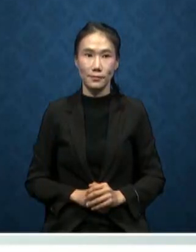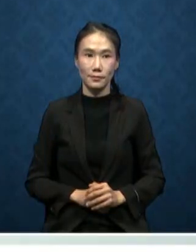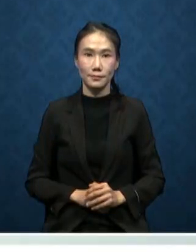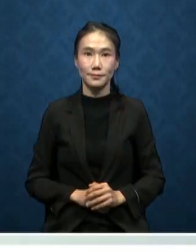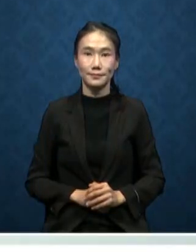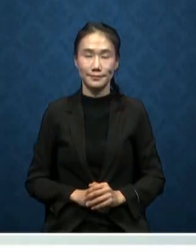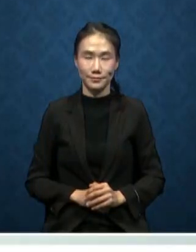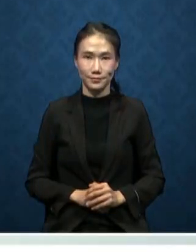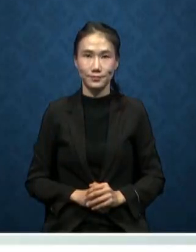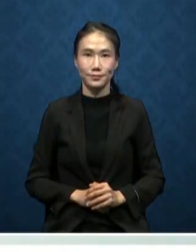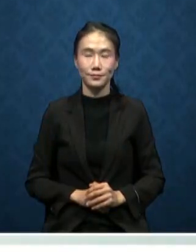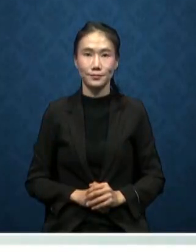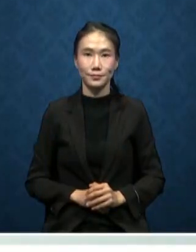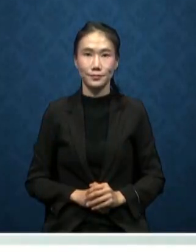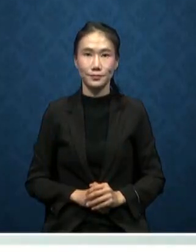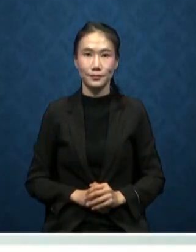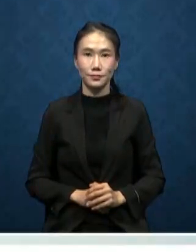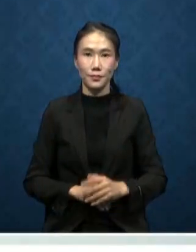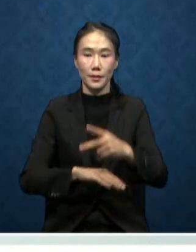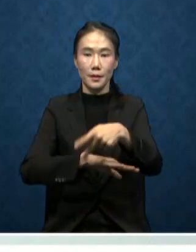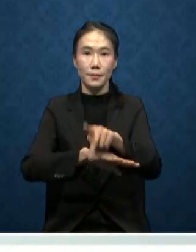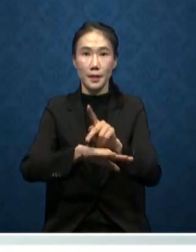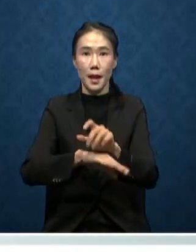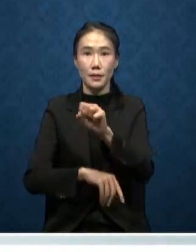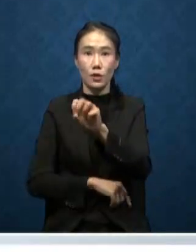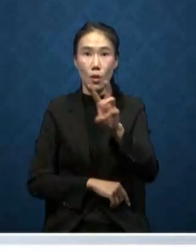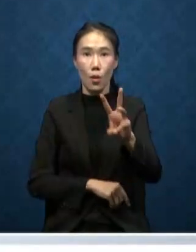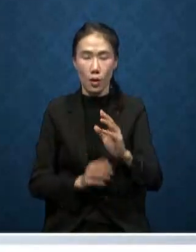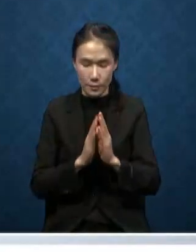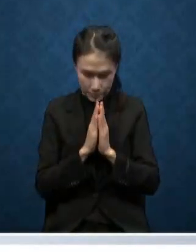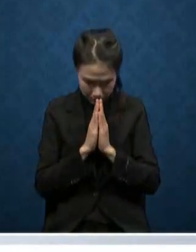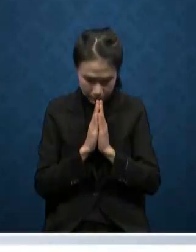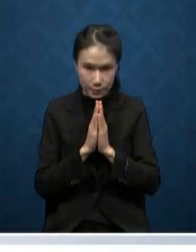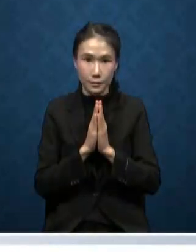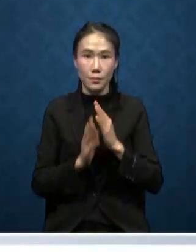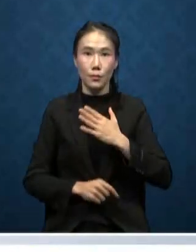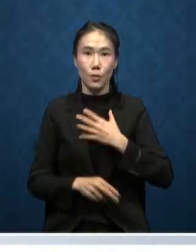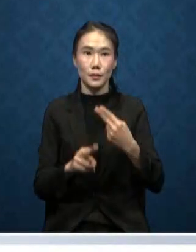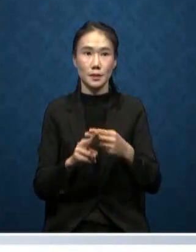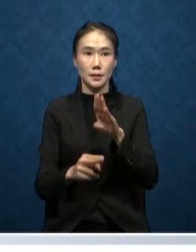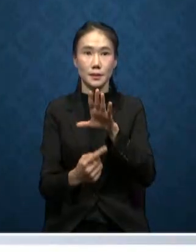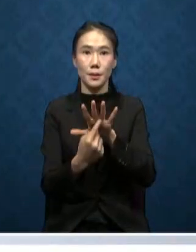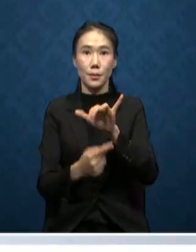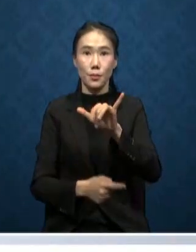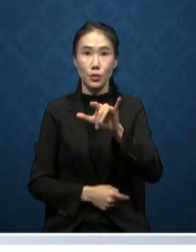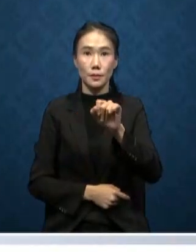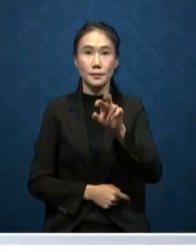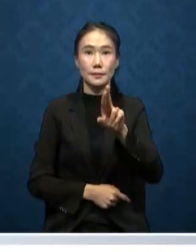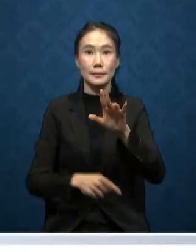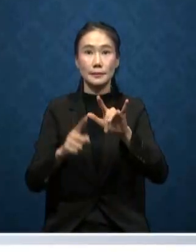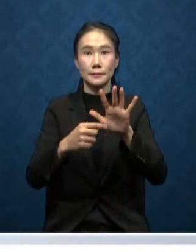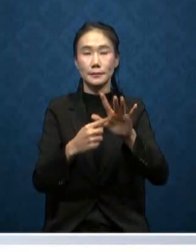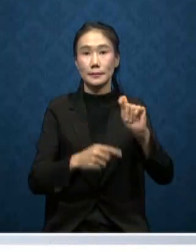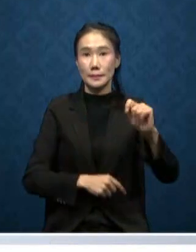กราบเรียนประธานวุฒิสภากระผมพลเอกบุญสร้างเนียมประดิษฐ์ประธาน